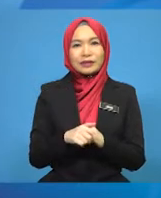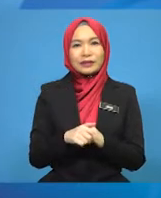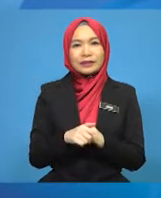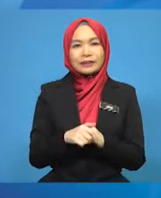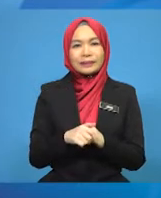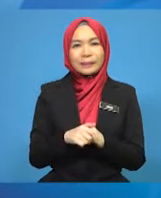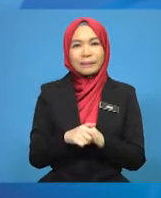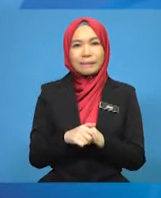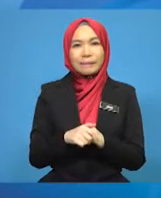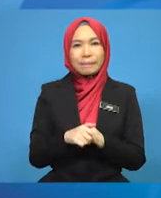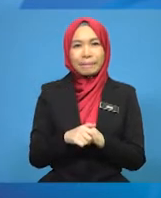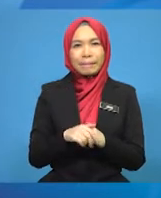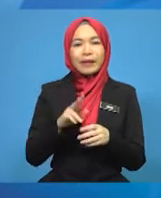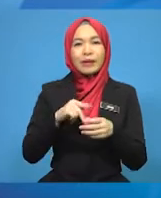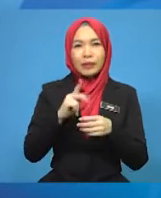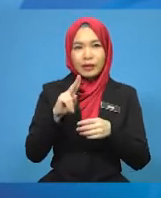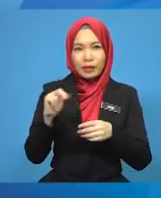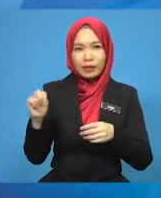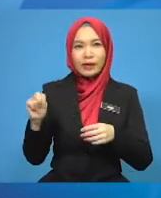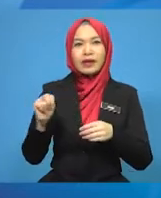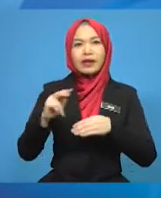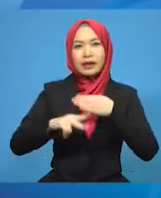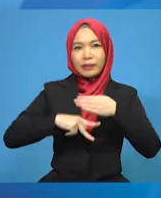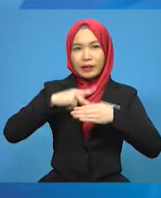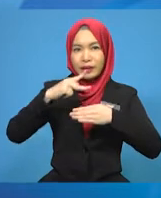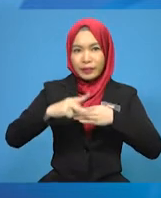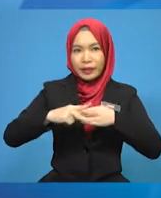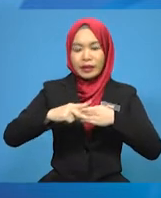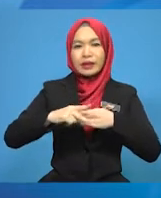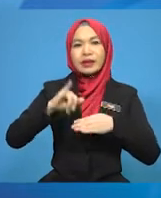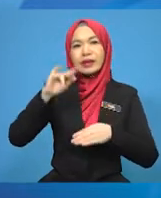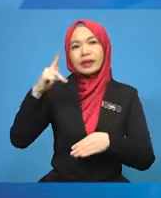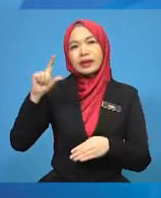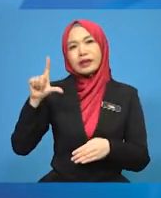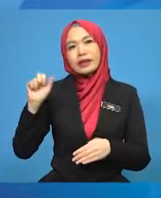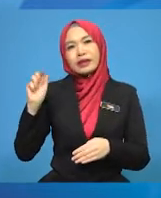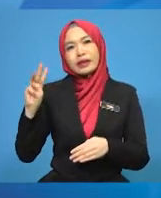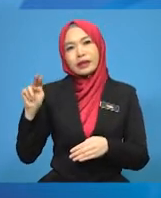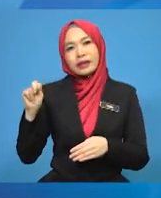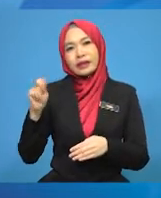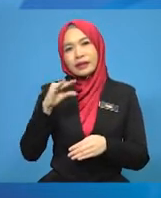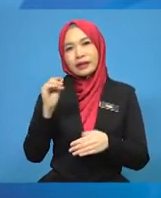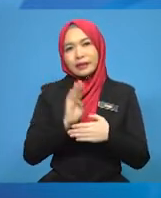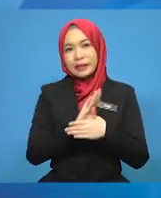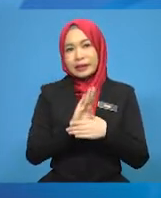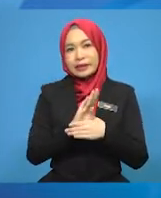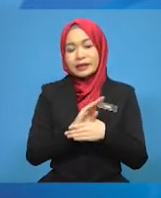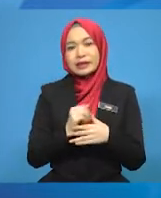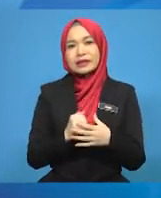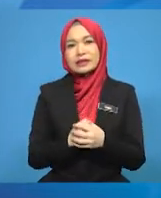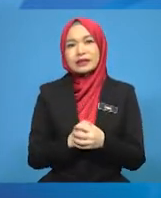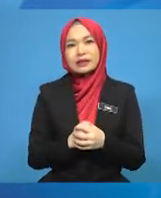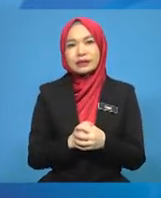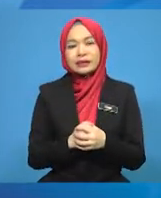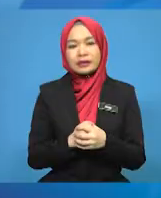penerbitan, pembungkusan, pengiklanan dan identiti korporat telah saya sediakan dalam slide saya. Kita mulakan